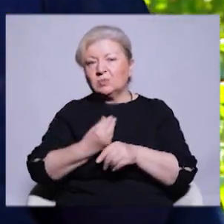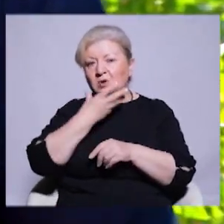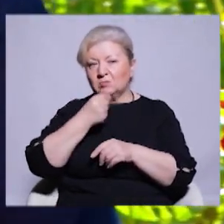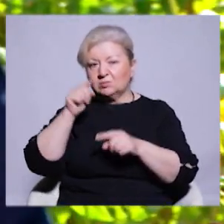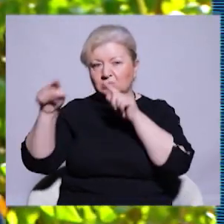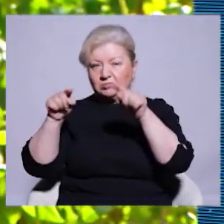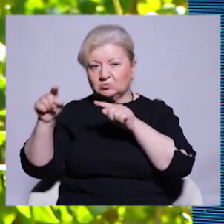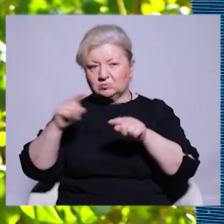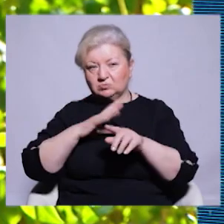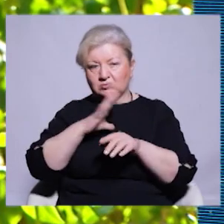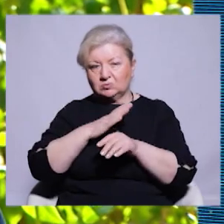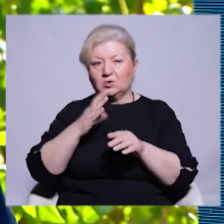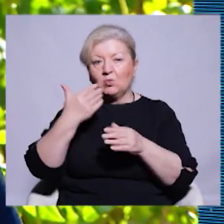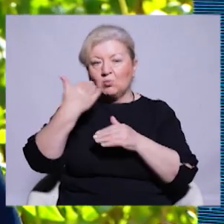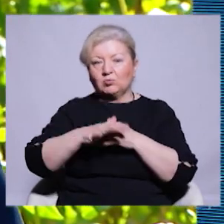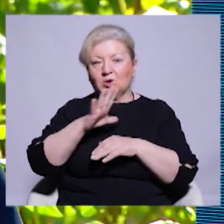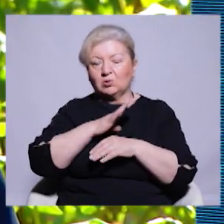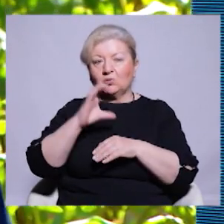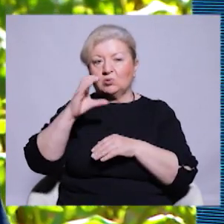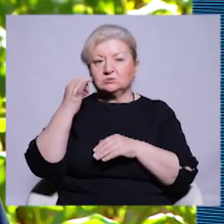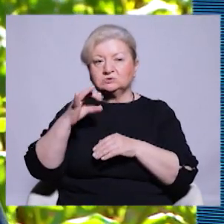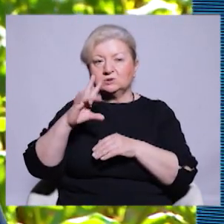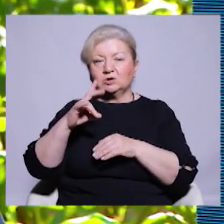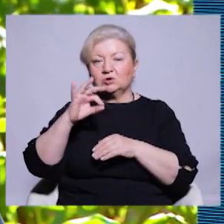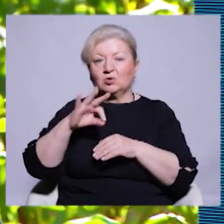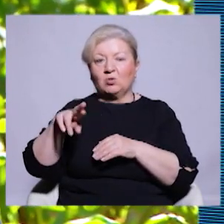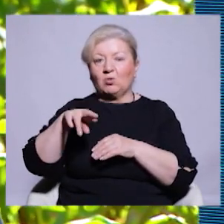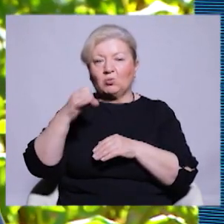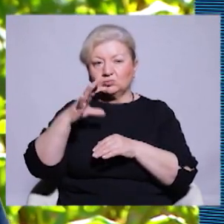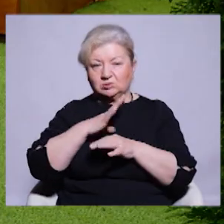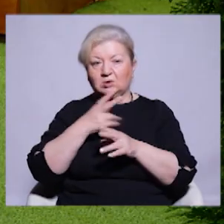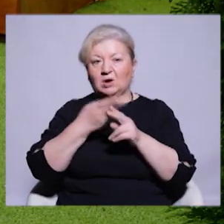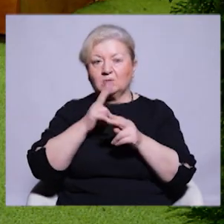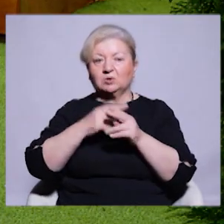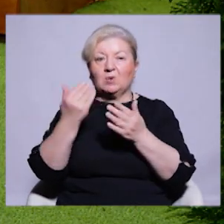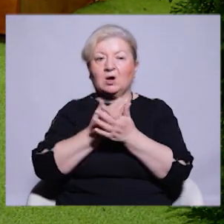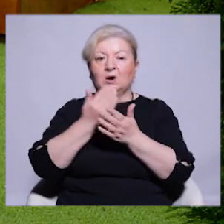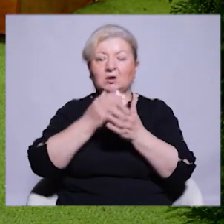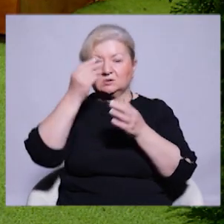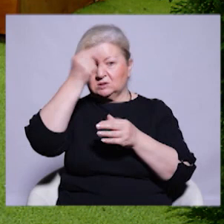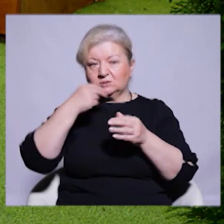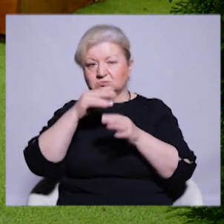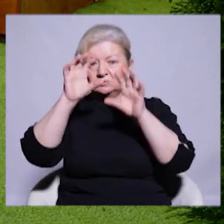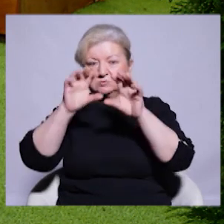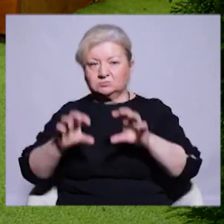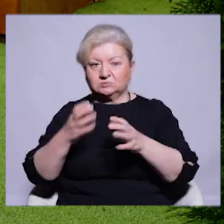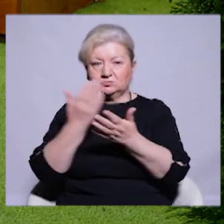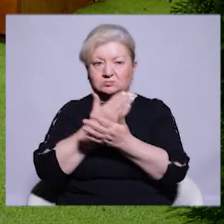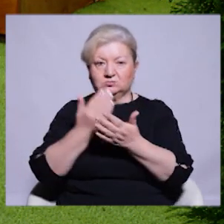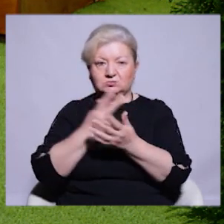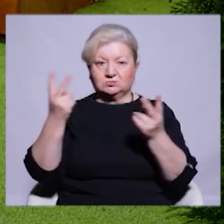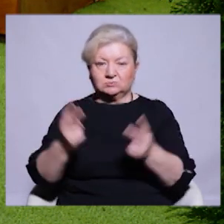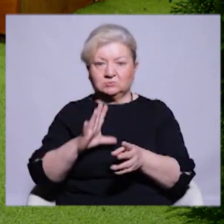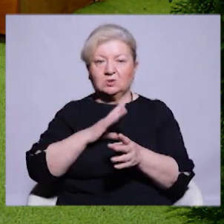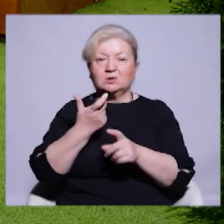მეტიც. ამიტომ ძალიან მნიშვნელოვანი რეფორმა გახლდათ სწორედ ავტოკეფალიის რეფორმა, საეკლესიო რეფორმა. რაც შეეხება